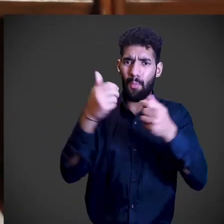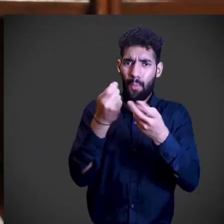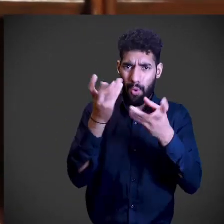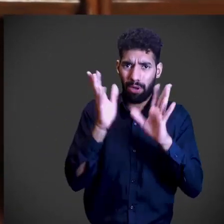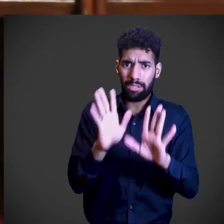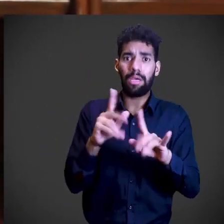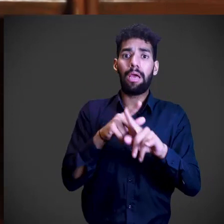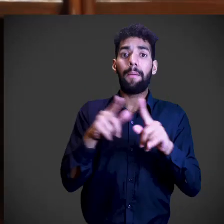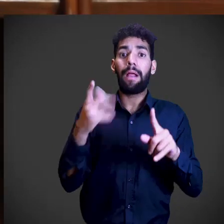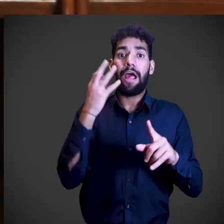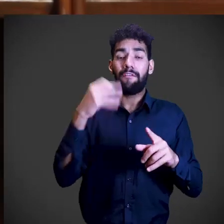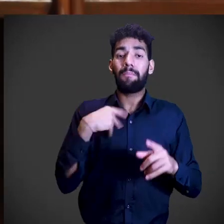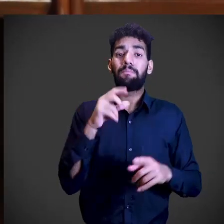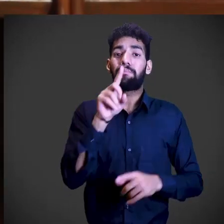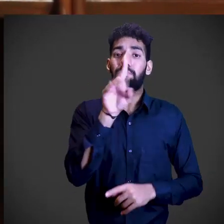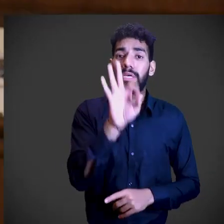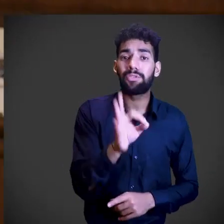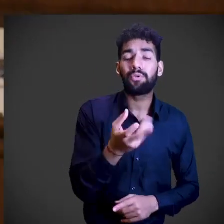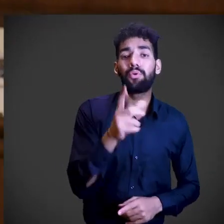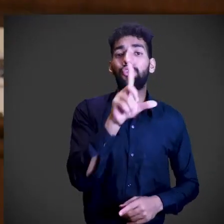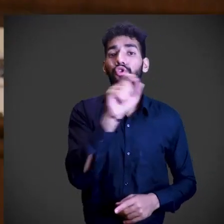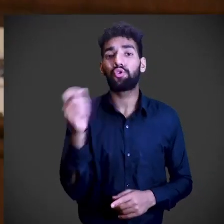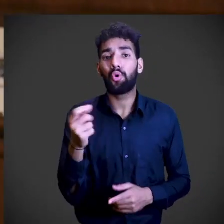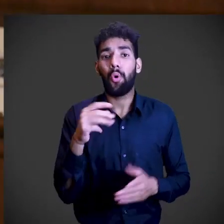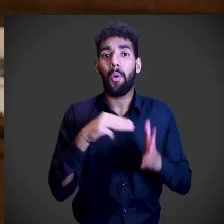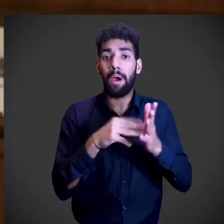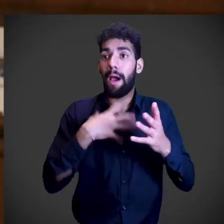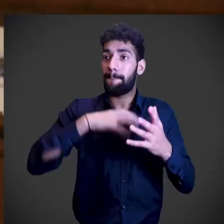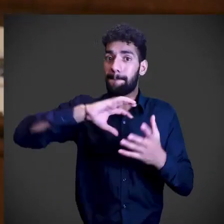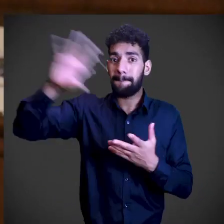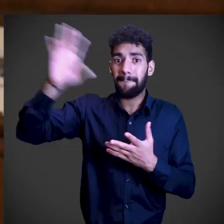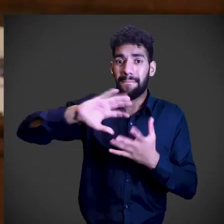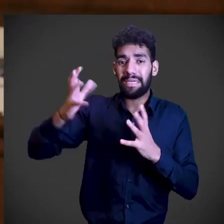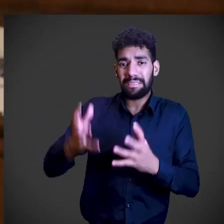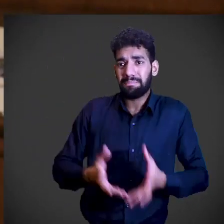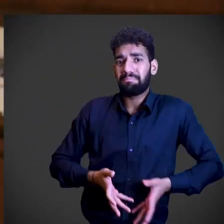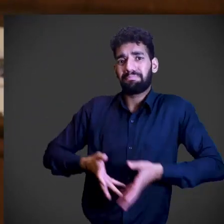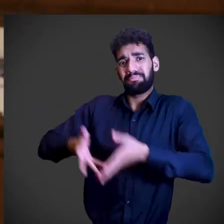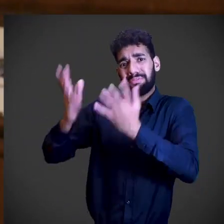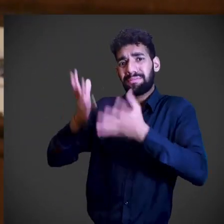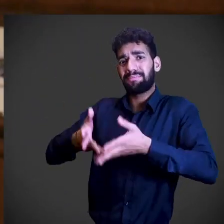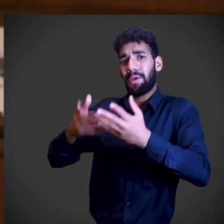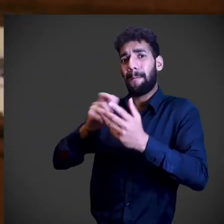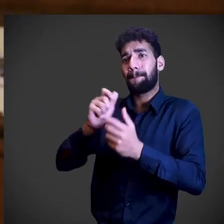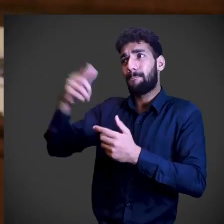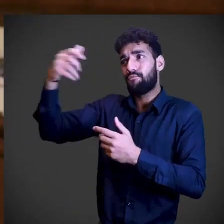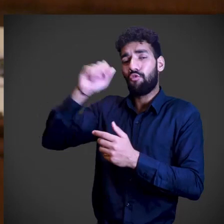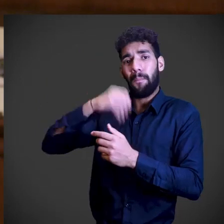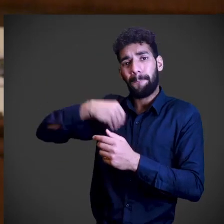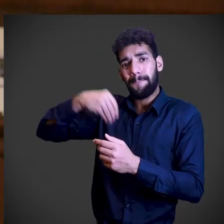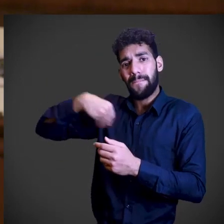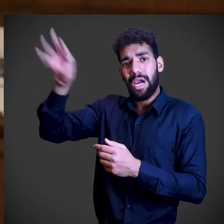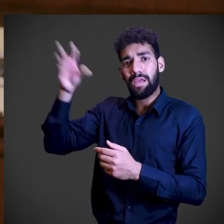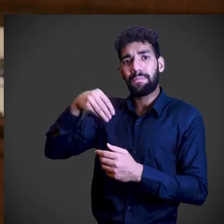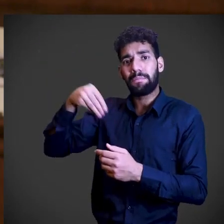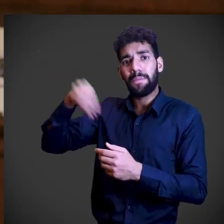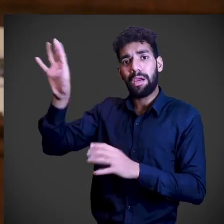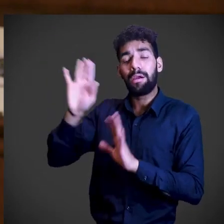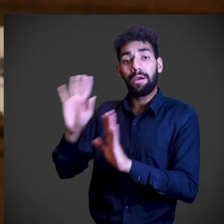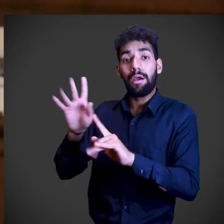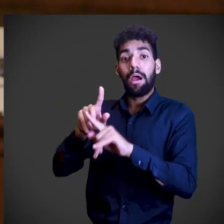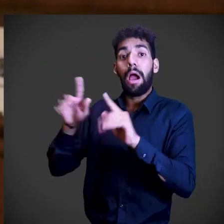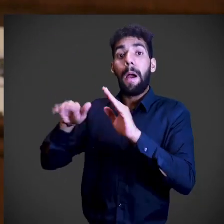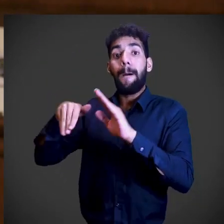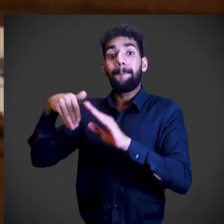हमारे अगर 100-150 बिलियन की एक्सपोर्ट्स होती, तो ये जो हमें जितना बैलेंस ऑफ पेमेंट का प्रॉब्लम आ रहा है, हम इधर उधर से कंट्रीज